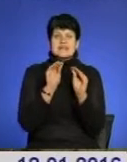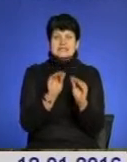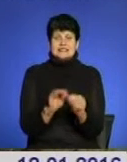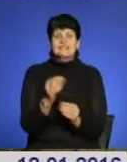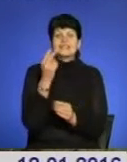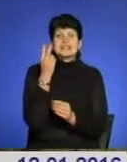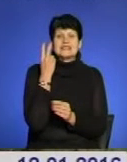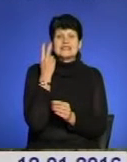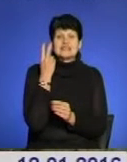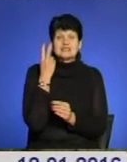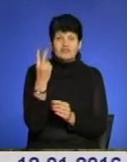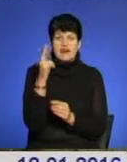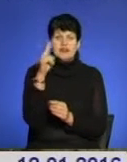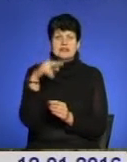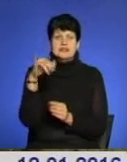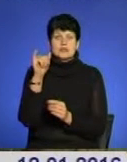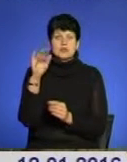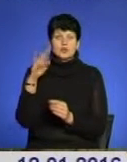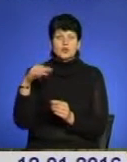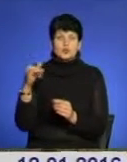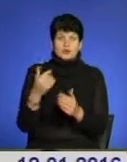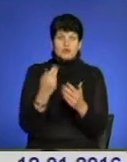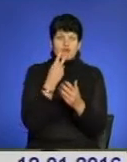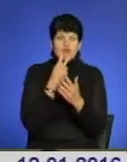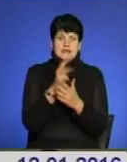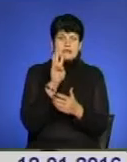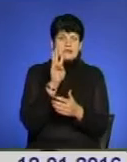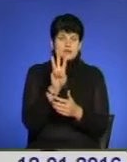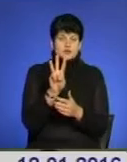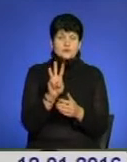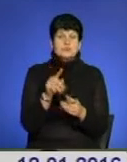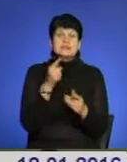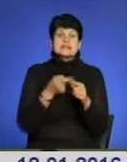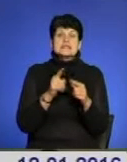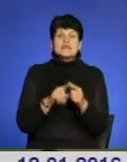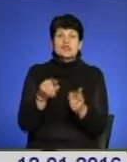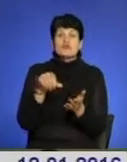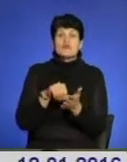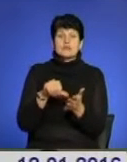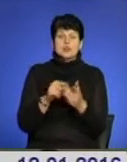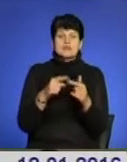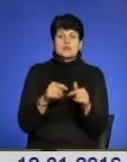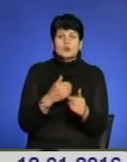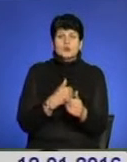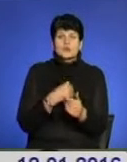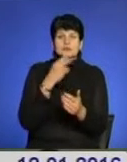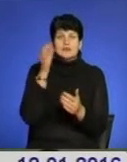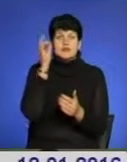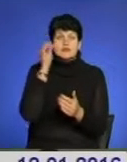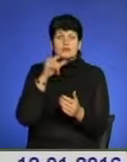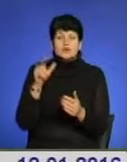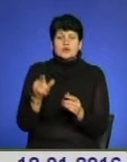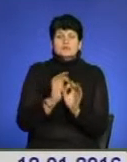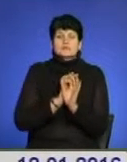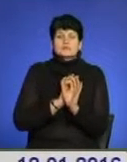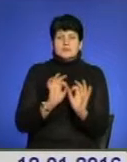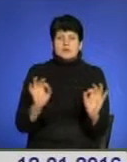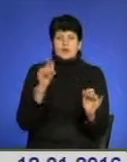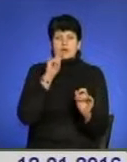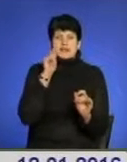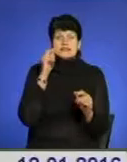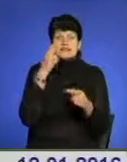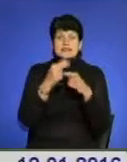таких дідухи у вигляді тризуба. Цією виставкою організатори хотіли нагадати людям, які чудові українські традиції,